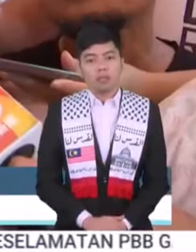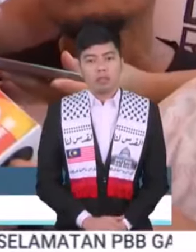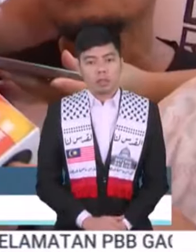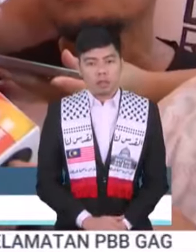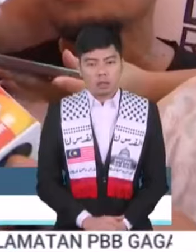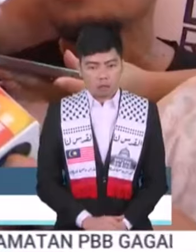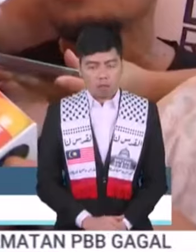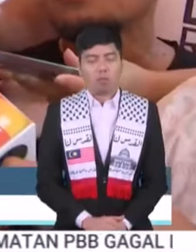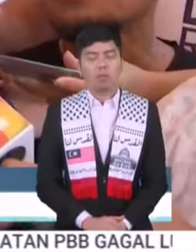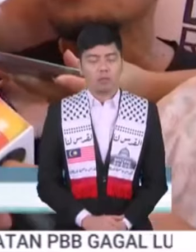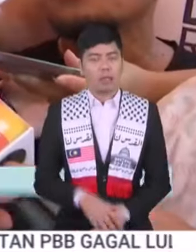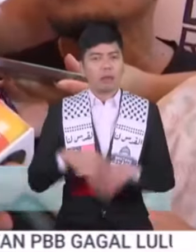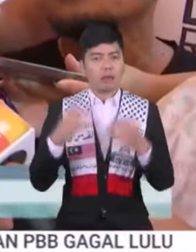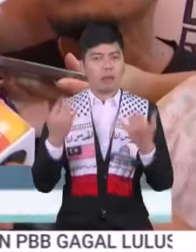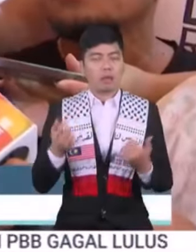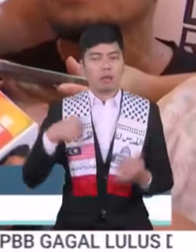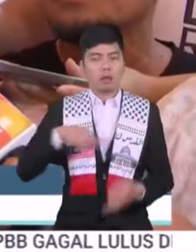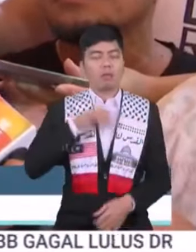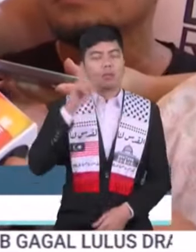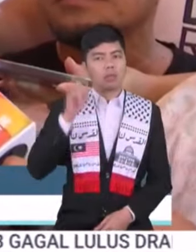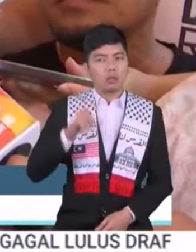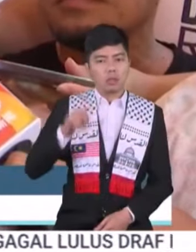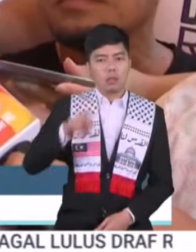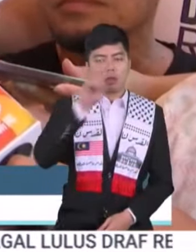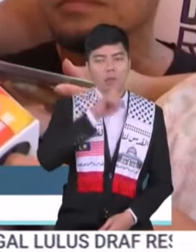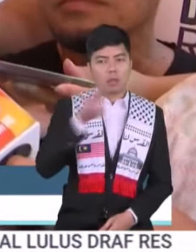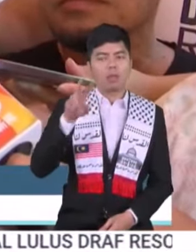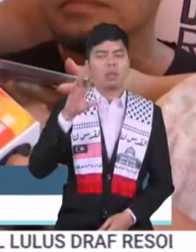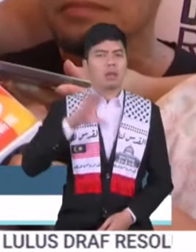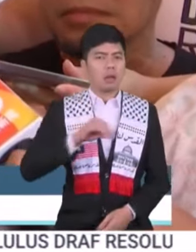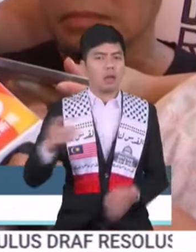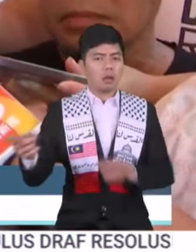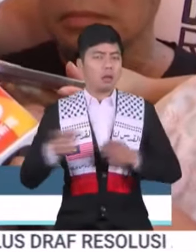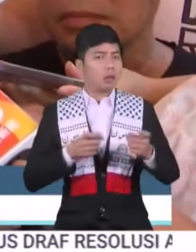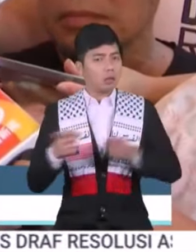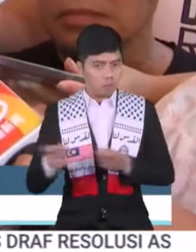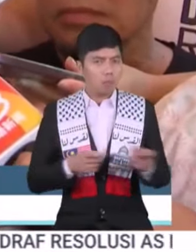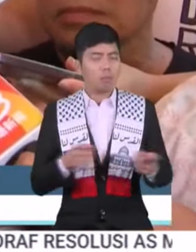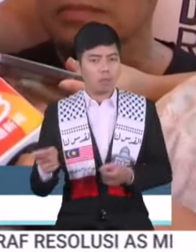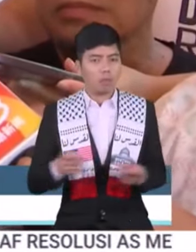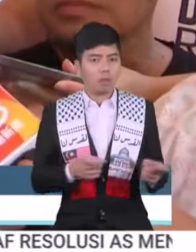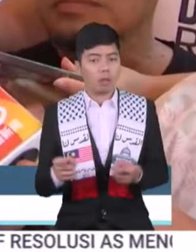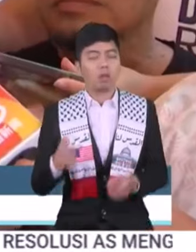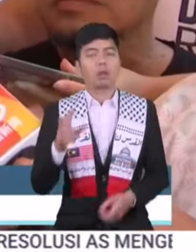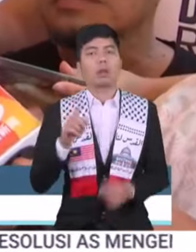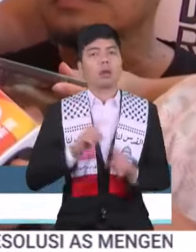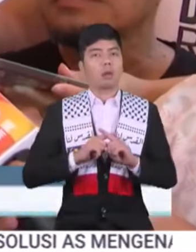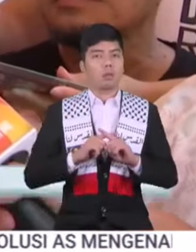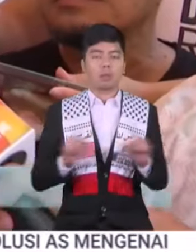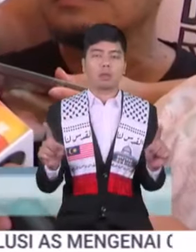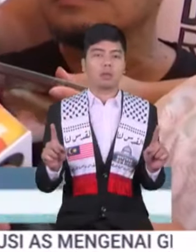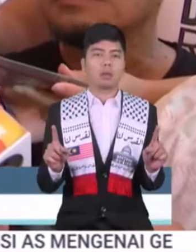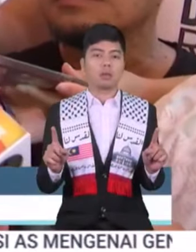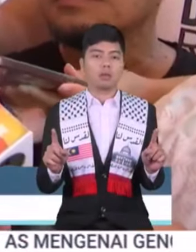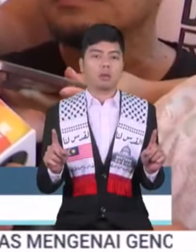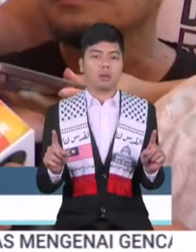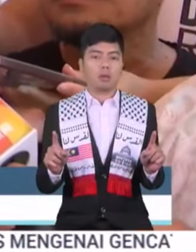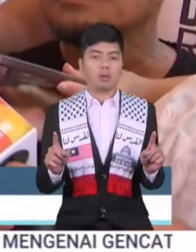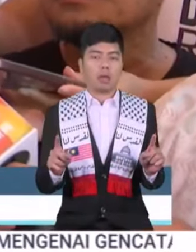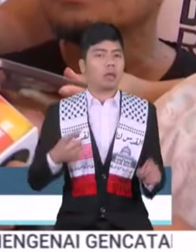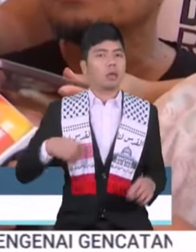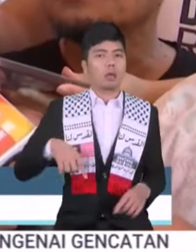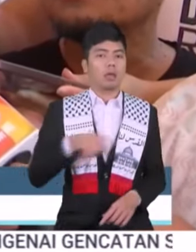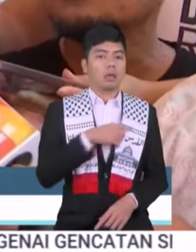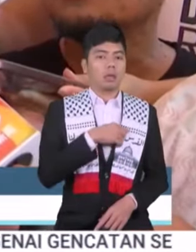keadaan sedemikian memang perlukan Pemantauan dan kawalan sepanjang masa tetapi tidak don't R